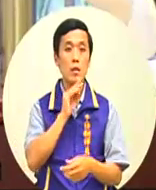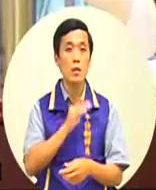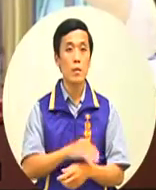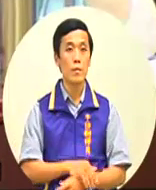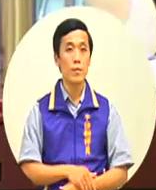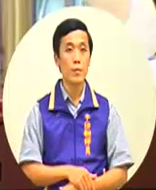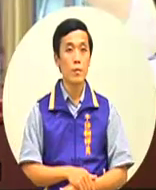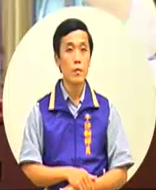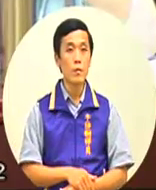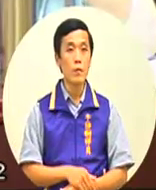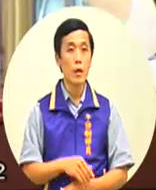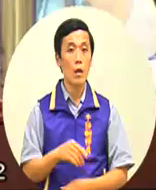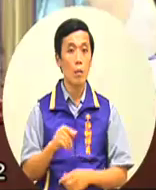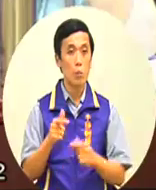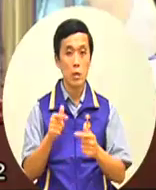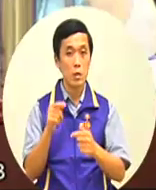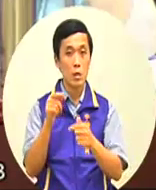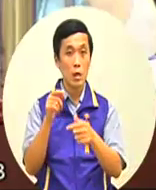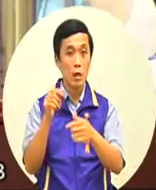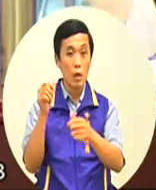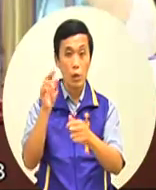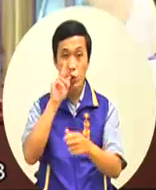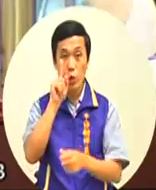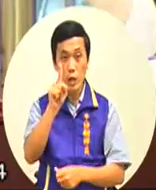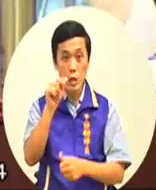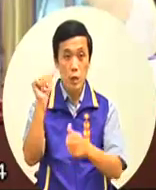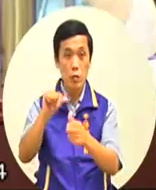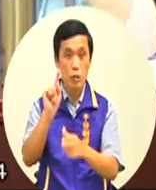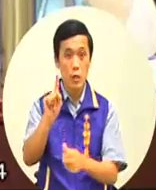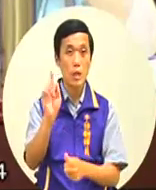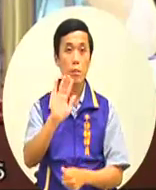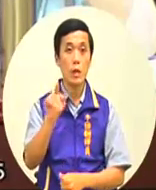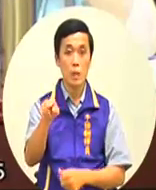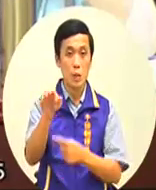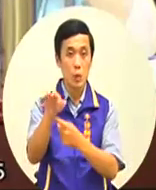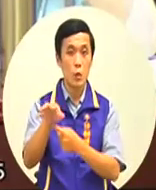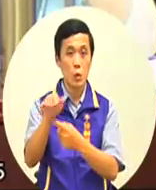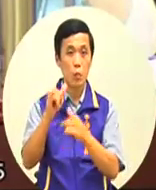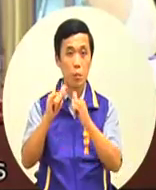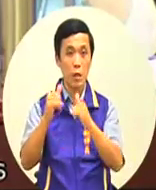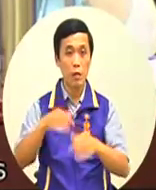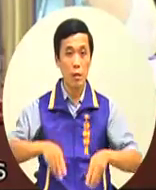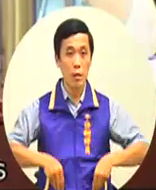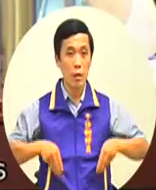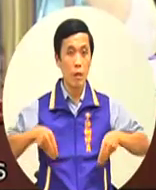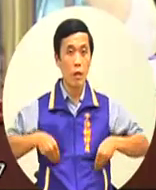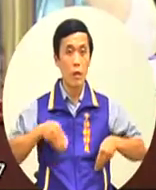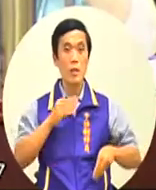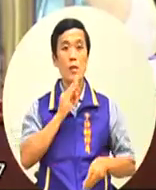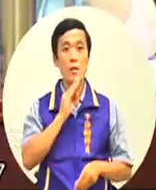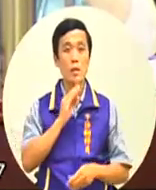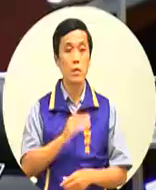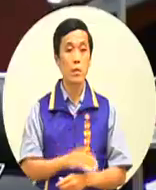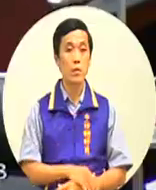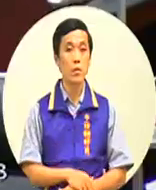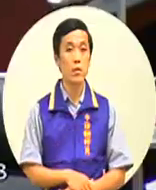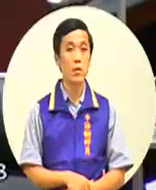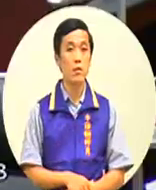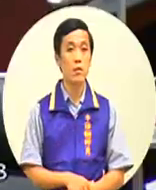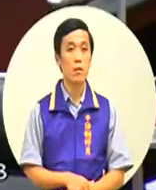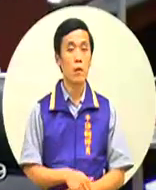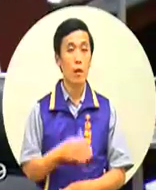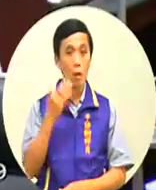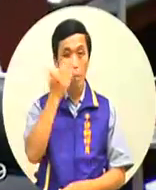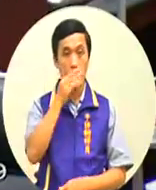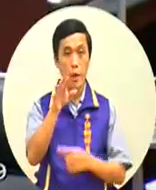一个行为 案啊，吼，你不要一拉一划嘞，会 这么严重嘞。老实人。 好，请坐。讲真的啦，规个美